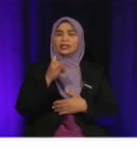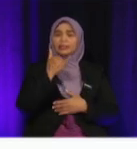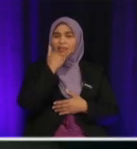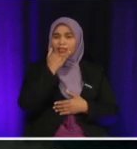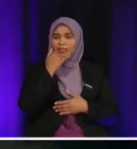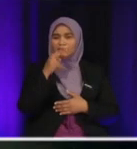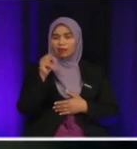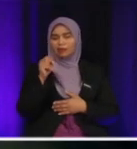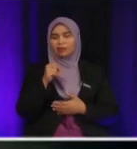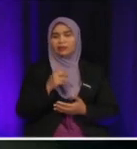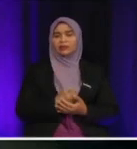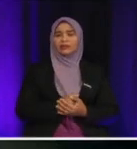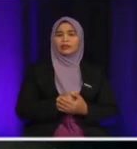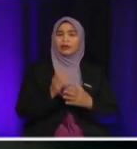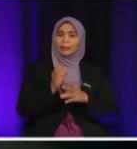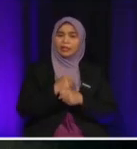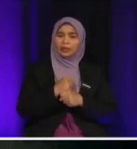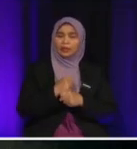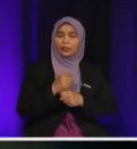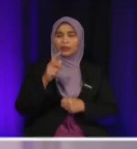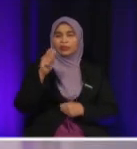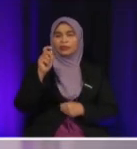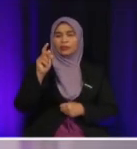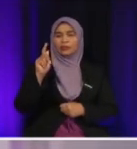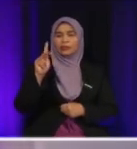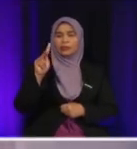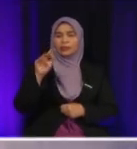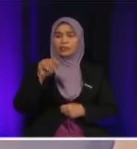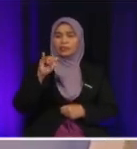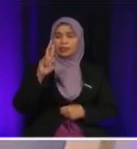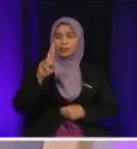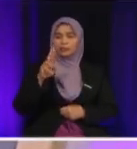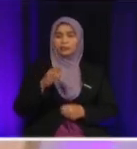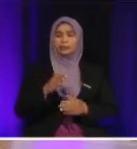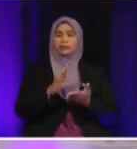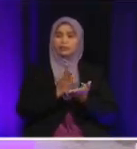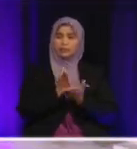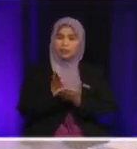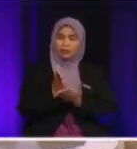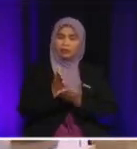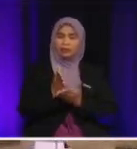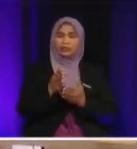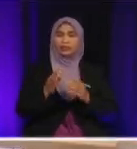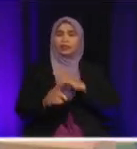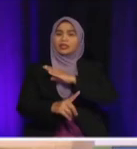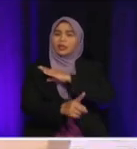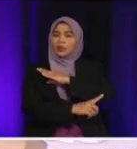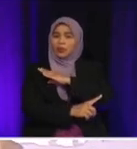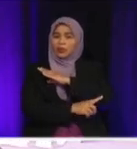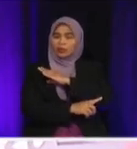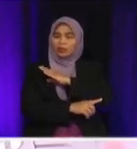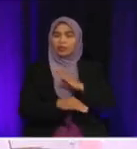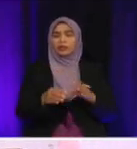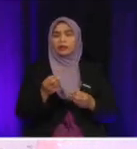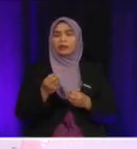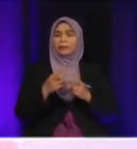gambaran di depan ini ada bentuk takzir, ada bentuk hudud dan kisas ya. Jadi seterusnya dikenakan sebatan dan juga yang paling tinggi